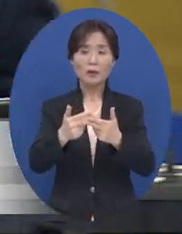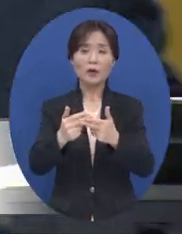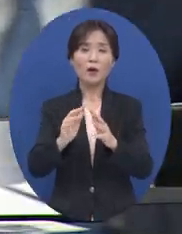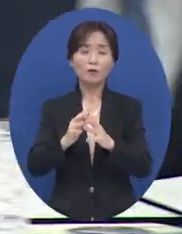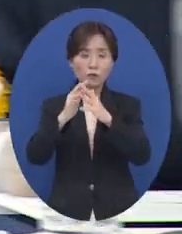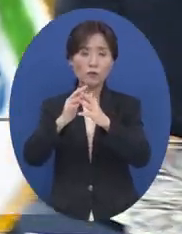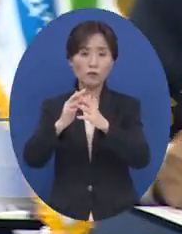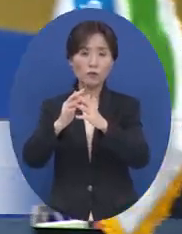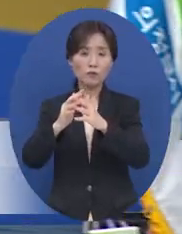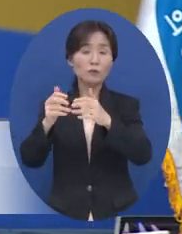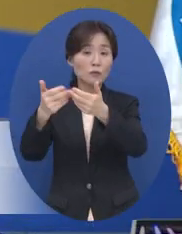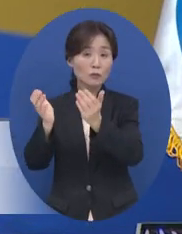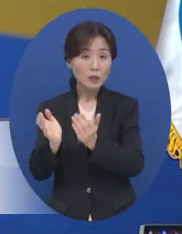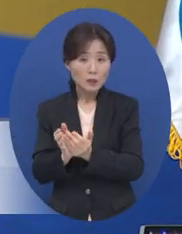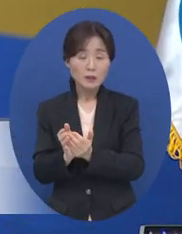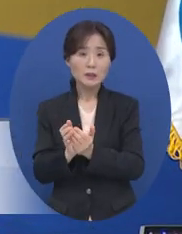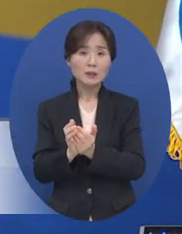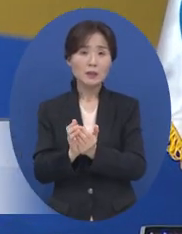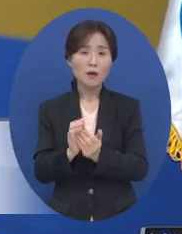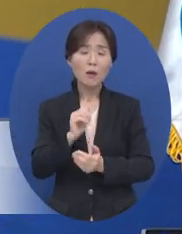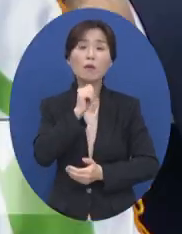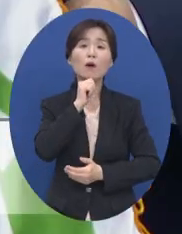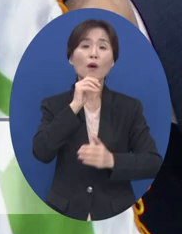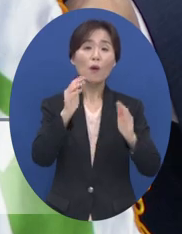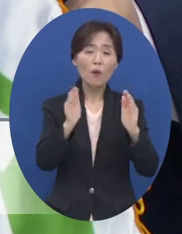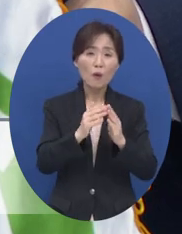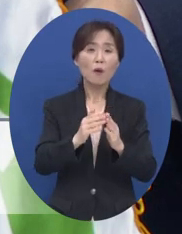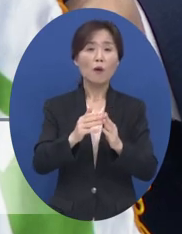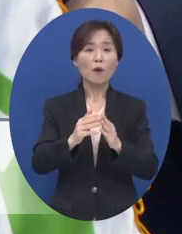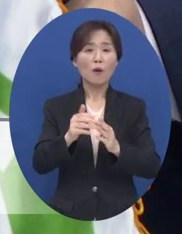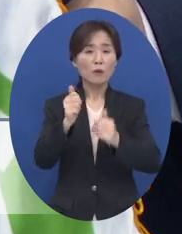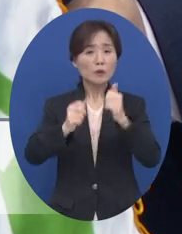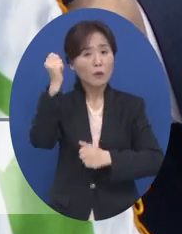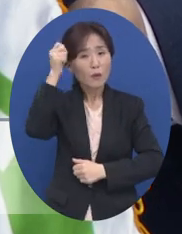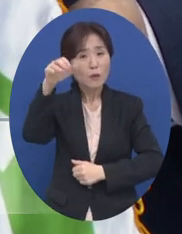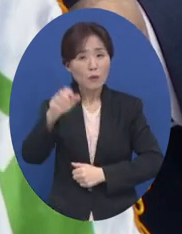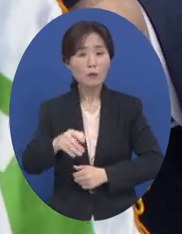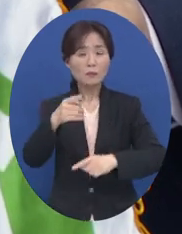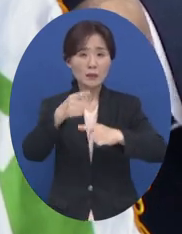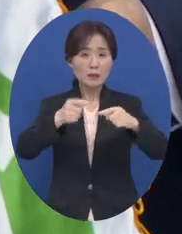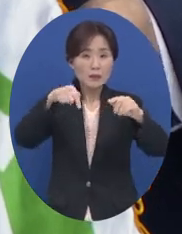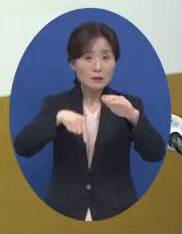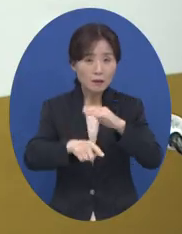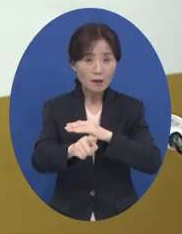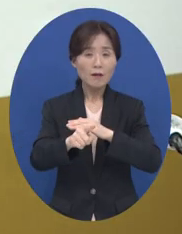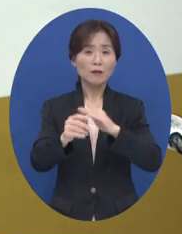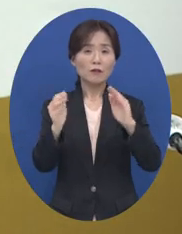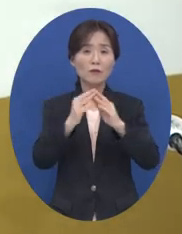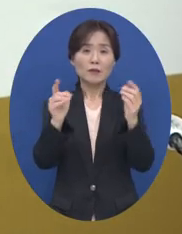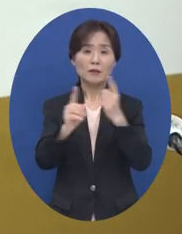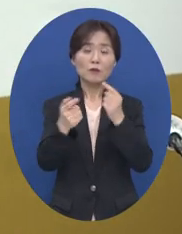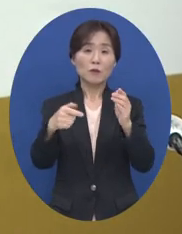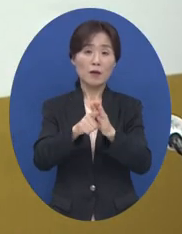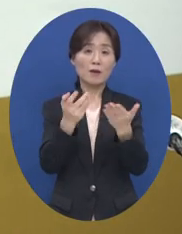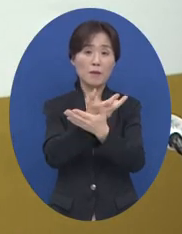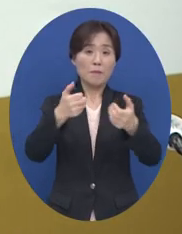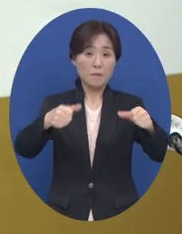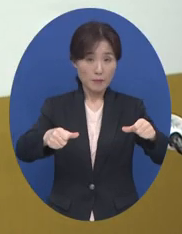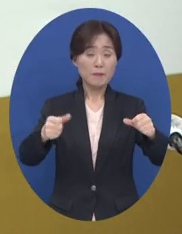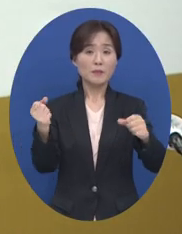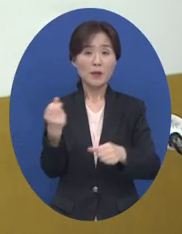경기도건축사회는 주거취약 건물인 고시원과 반지하주택의 주거환경 개선을 위한 업무협약을 체결했고